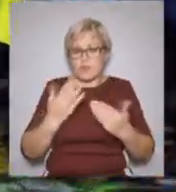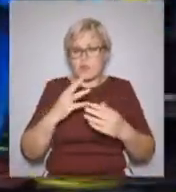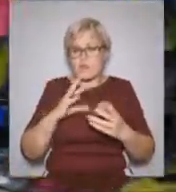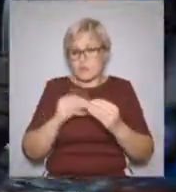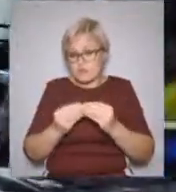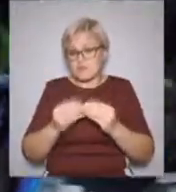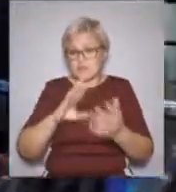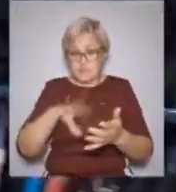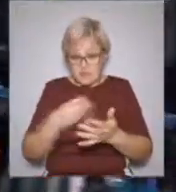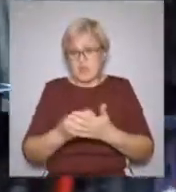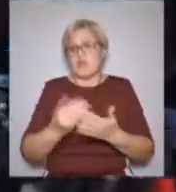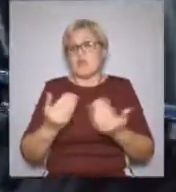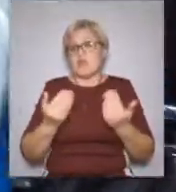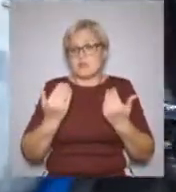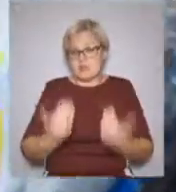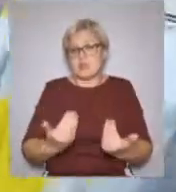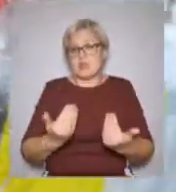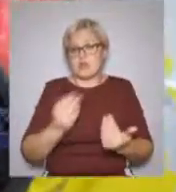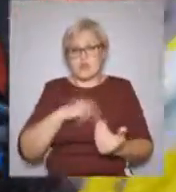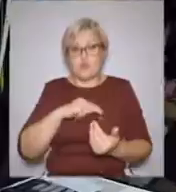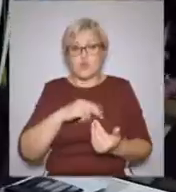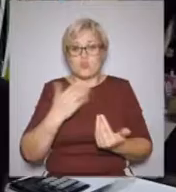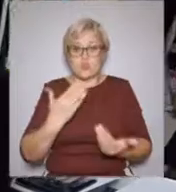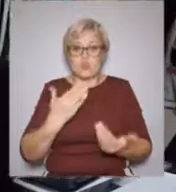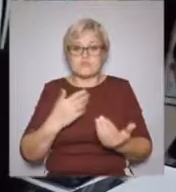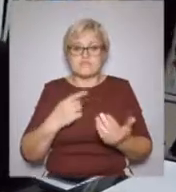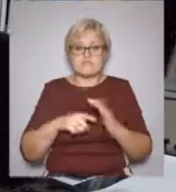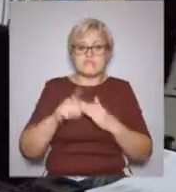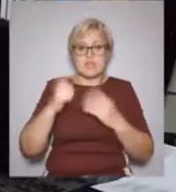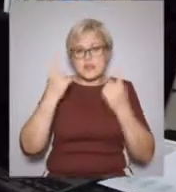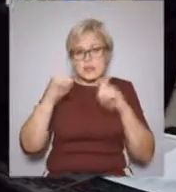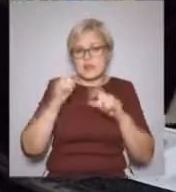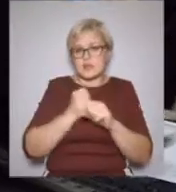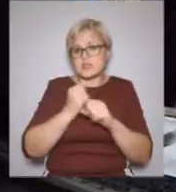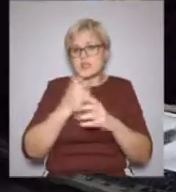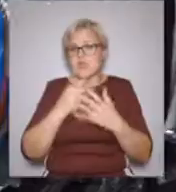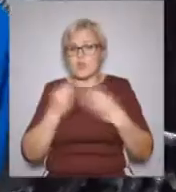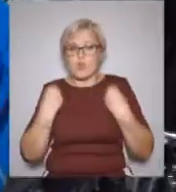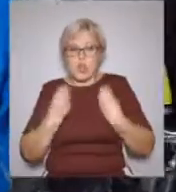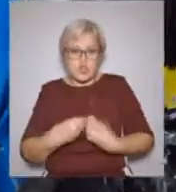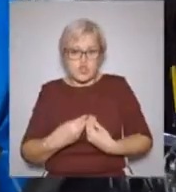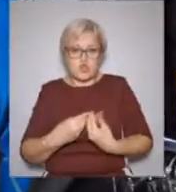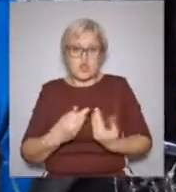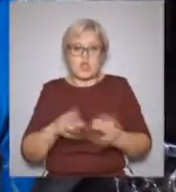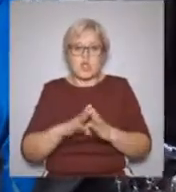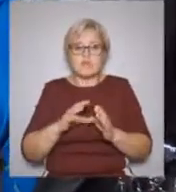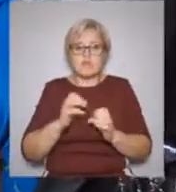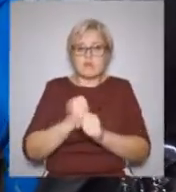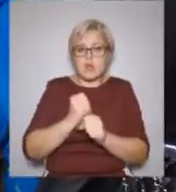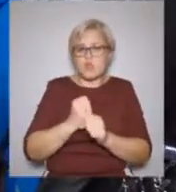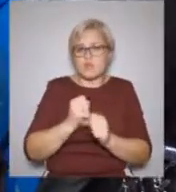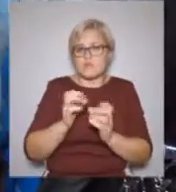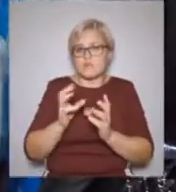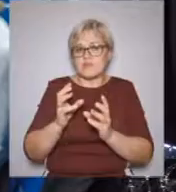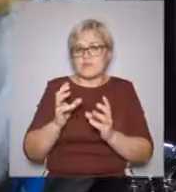его открытия магазина нашего всем лет а вот походу вот этой всей нашей работы то есть у нас родилась идея